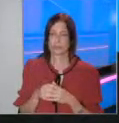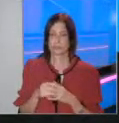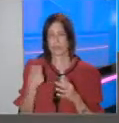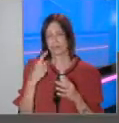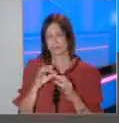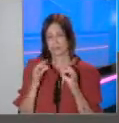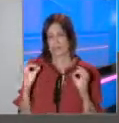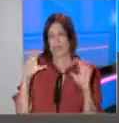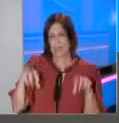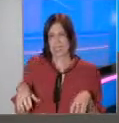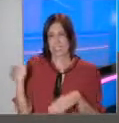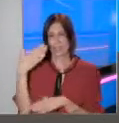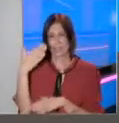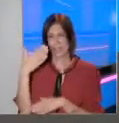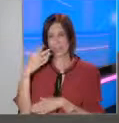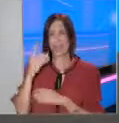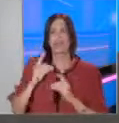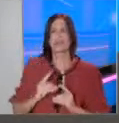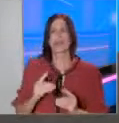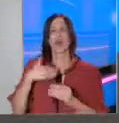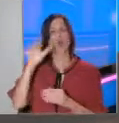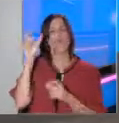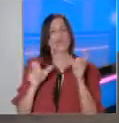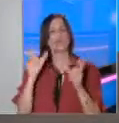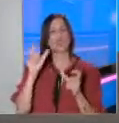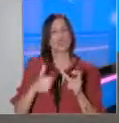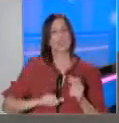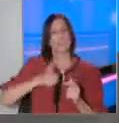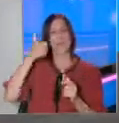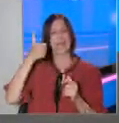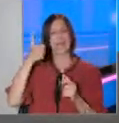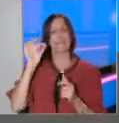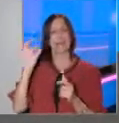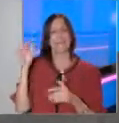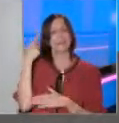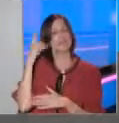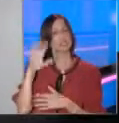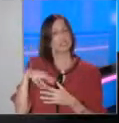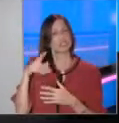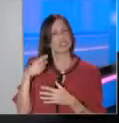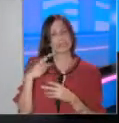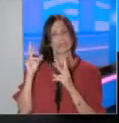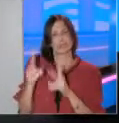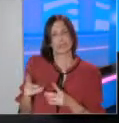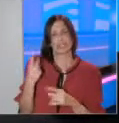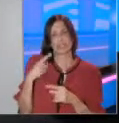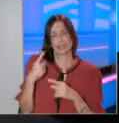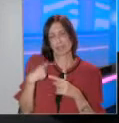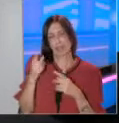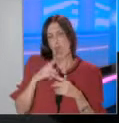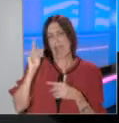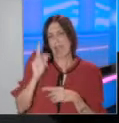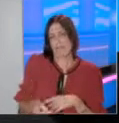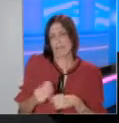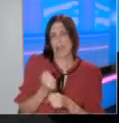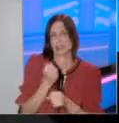מנשיא המדינה, דרך רוב האנשים הבכירים במדינה, שהם חושבים שיש להם פריבילגיות, שהם לא מחויבים